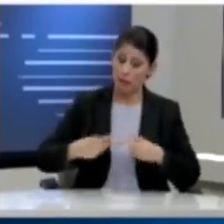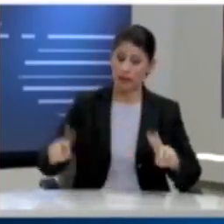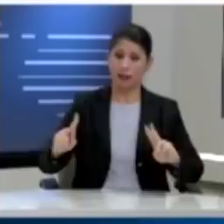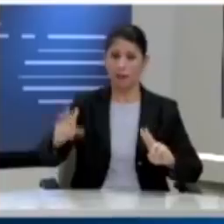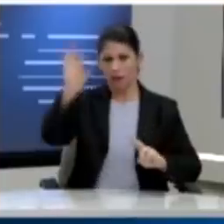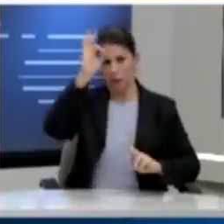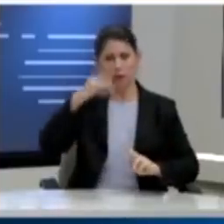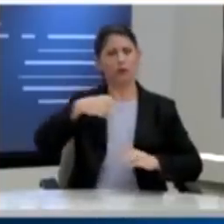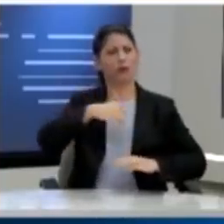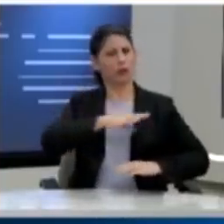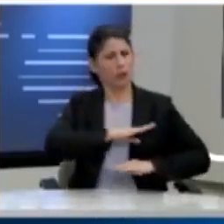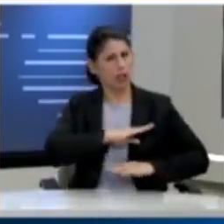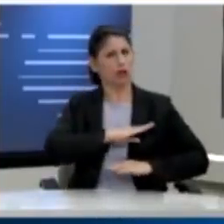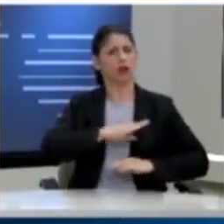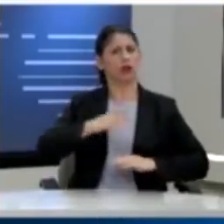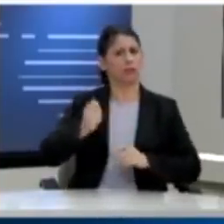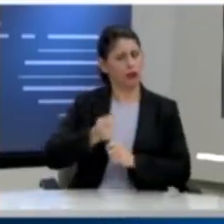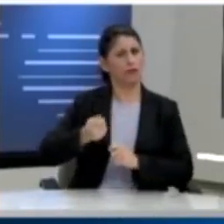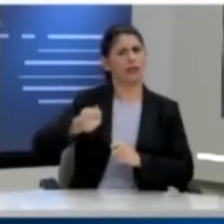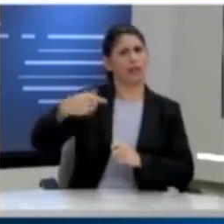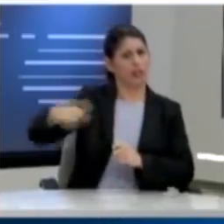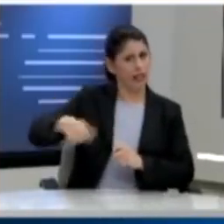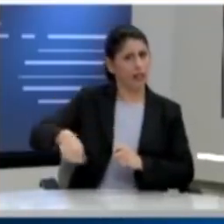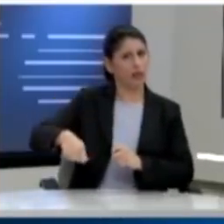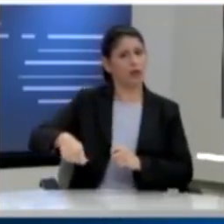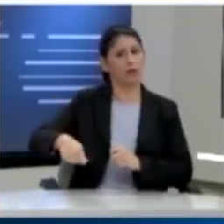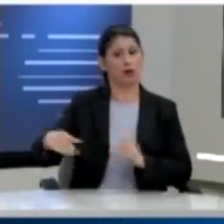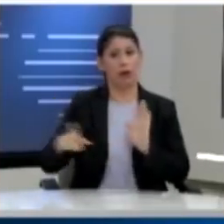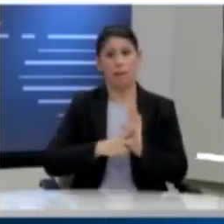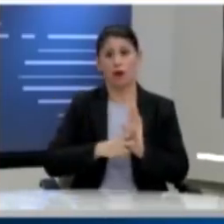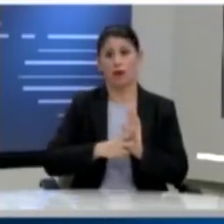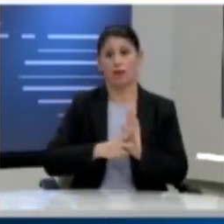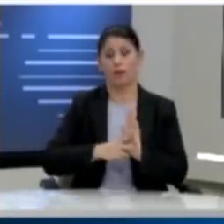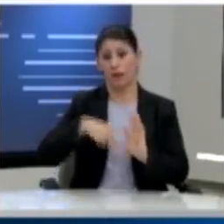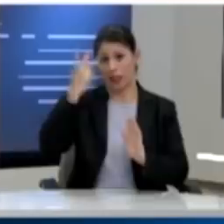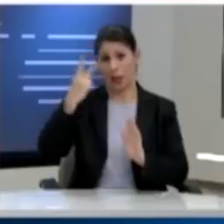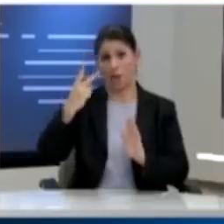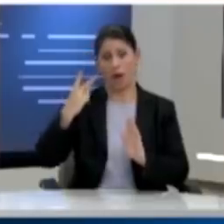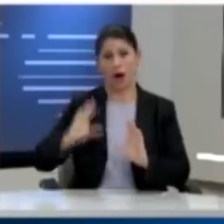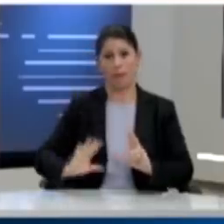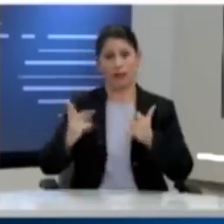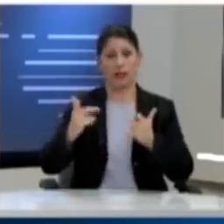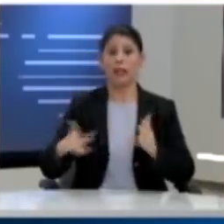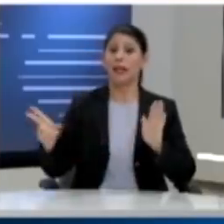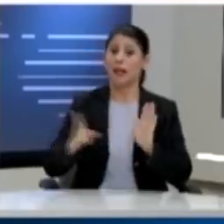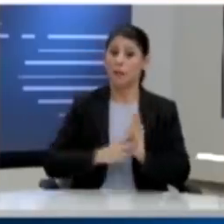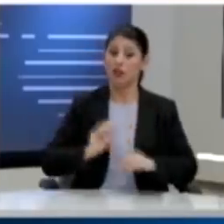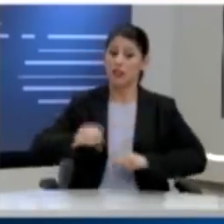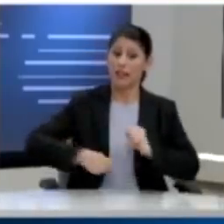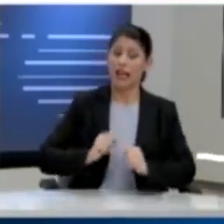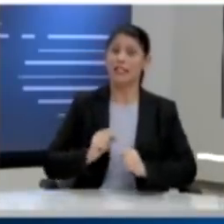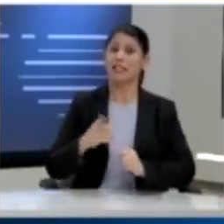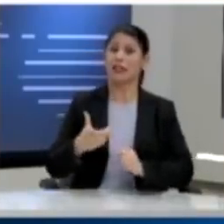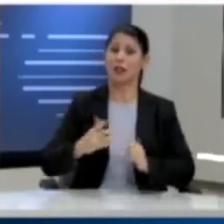ασφαλείας, σε δικαστικούς, και να πάυσει ή με οποιονδήποτε τρόπο απαγόρευση της συνδικαλιστικής